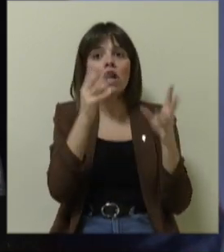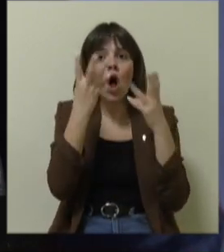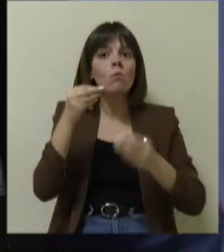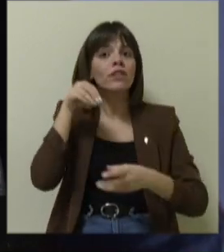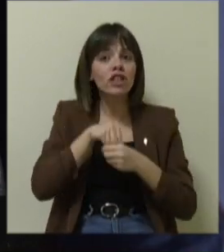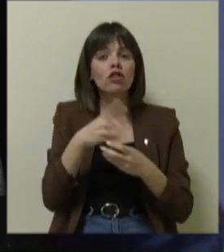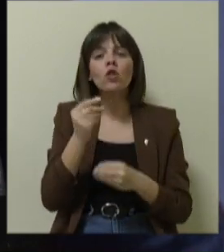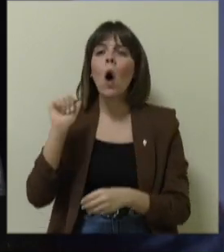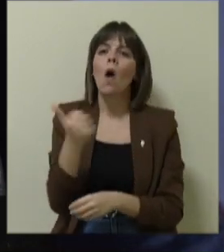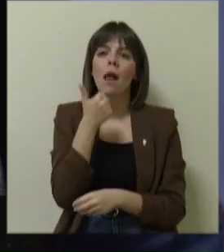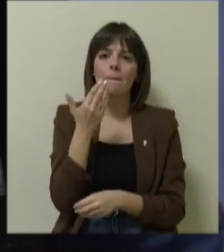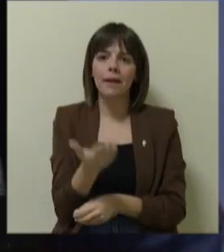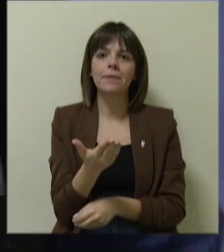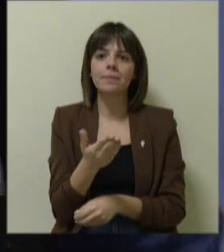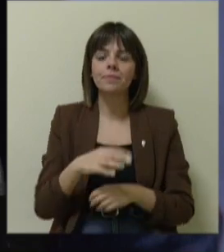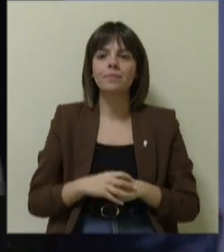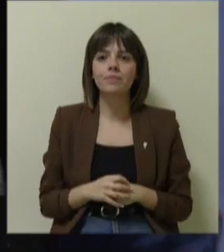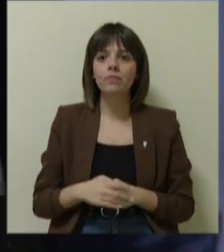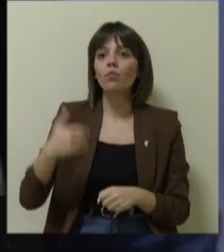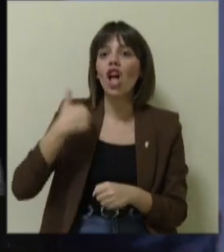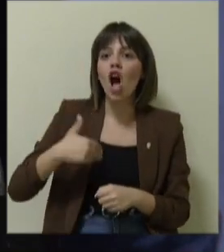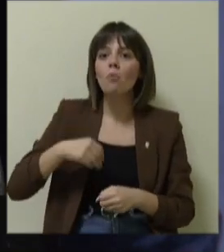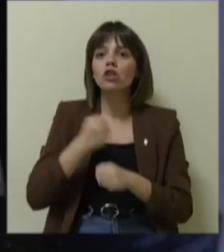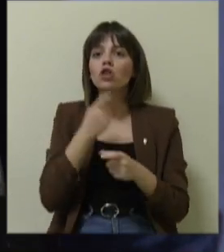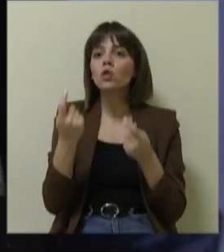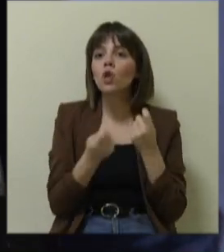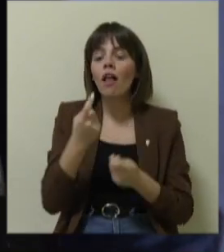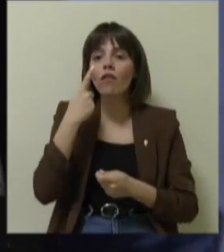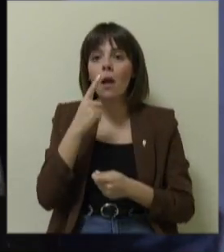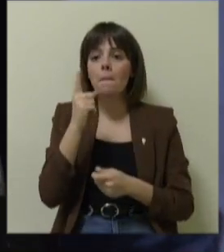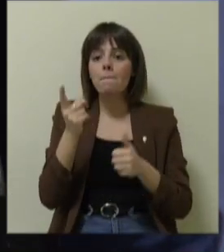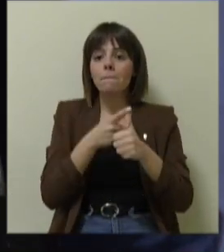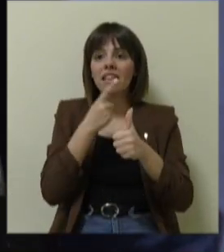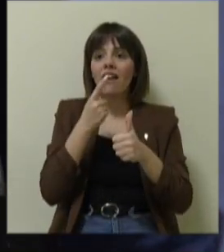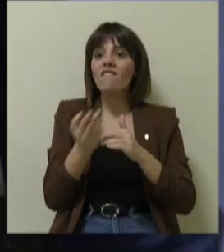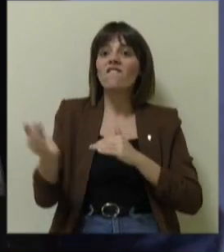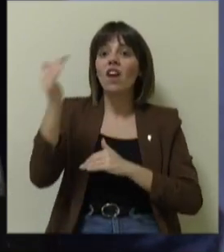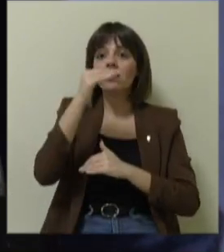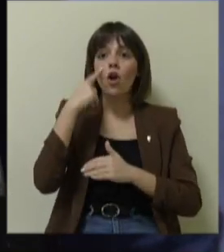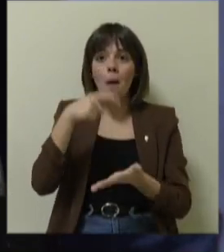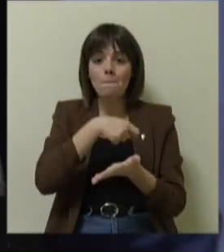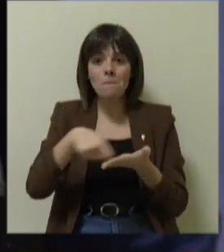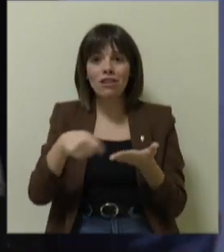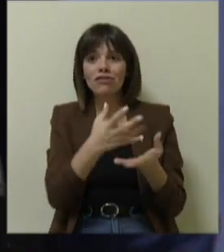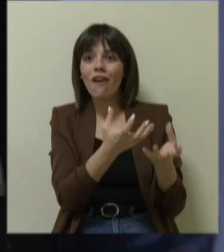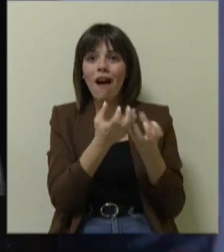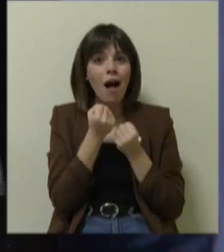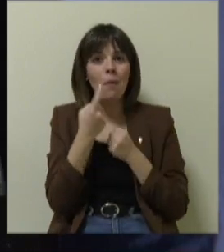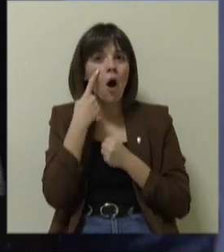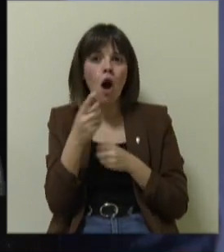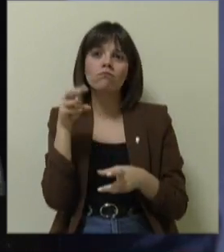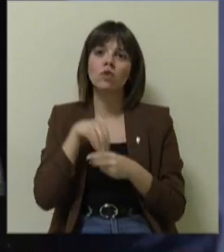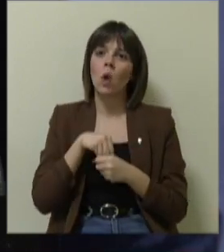da çok önemlidir. Kamu görevlilerinin birden fazla yerden maaş ücret almasına